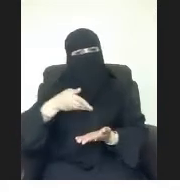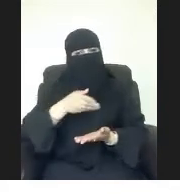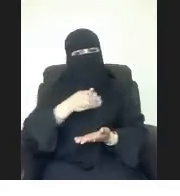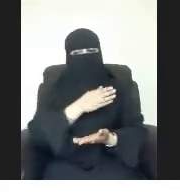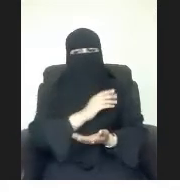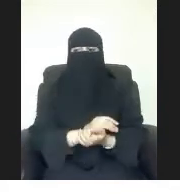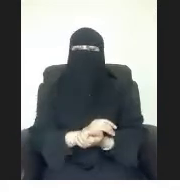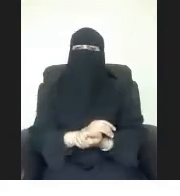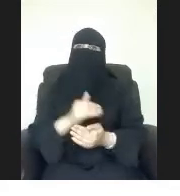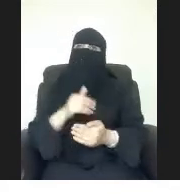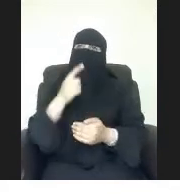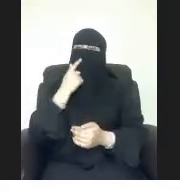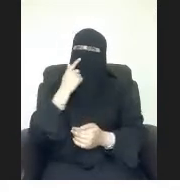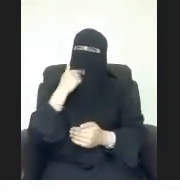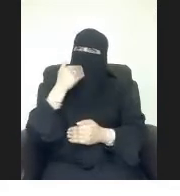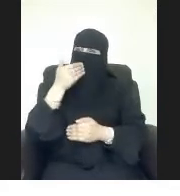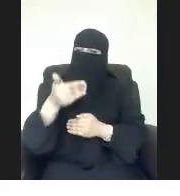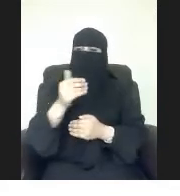للمستقبل.